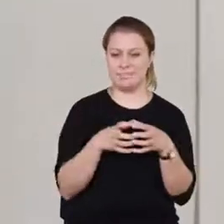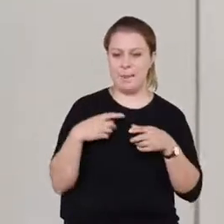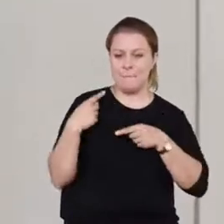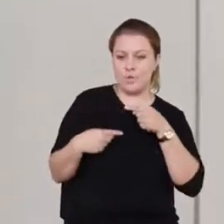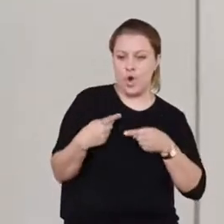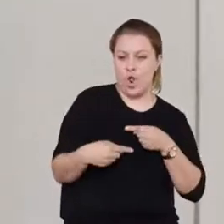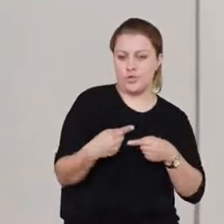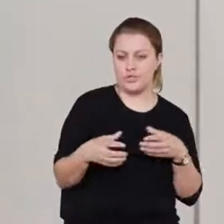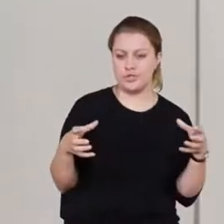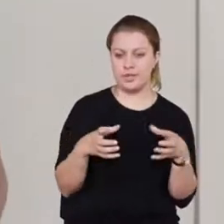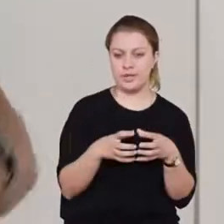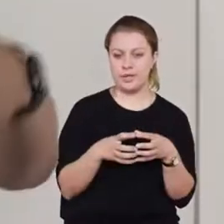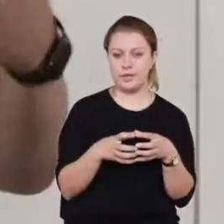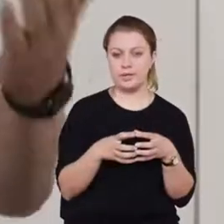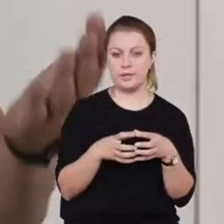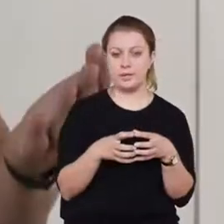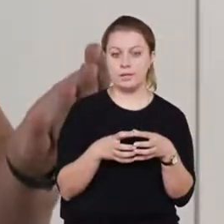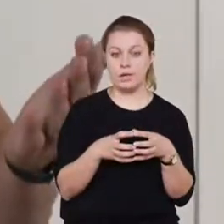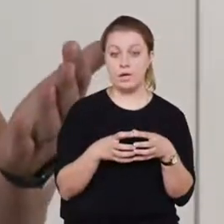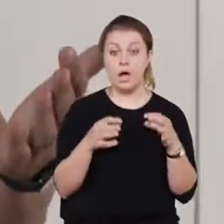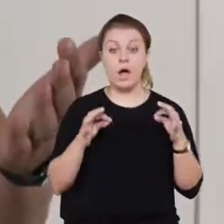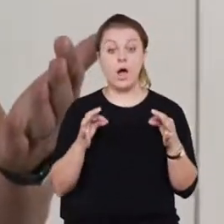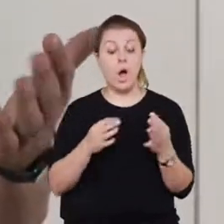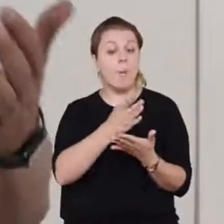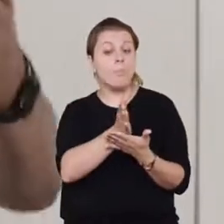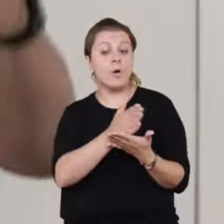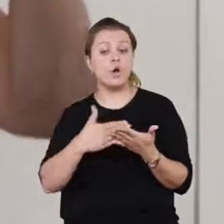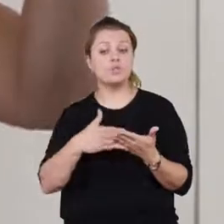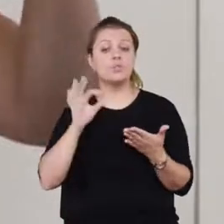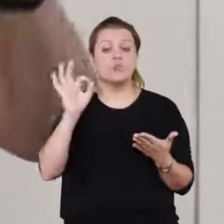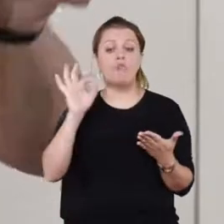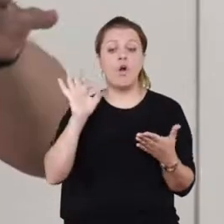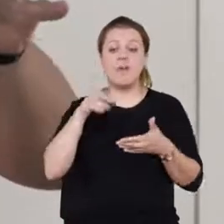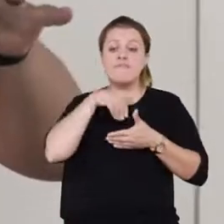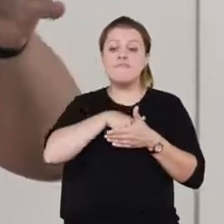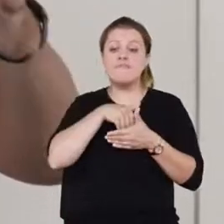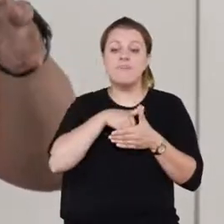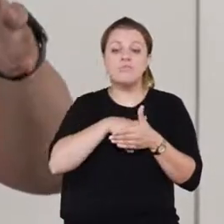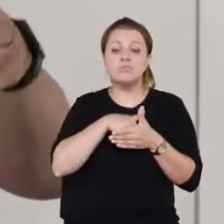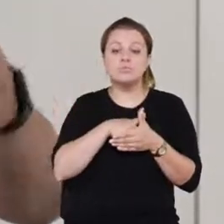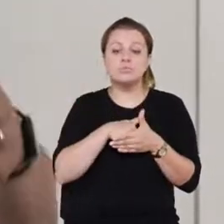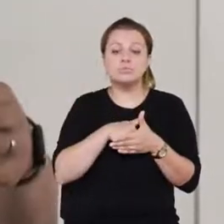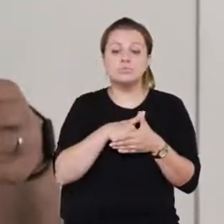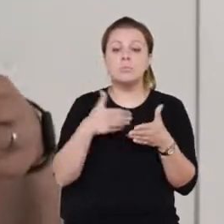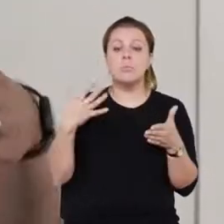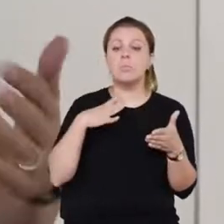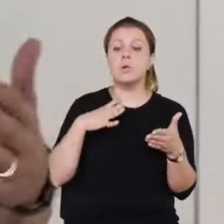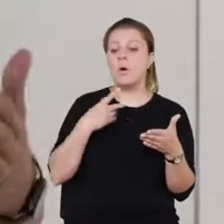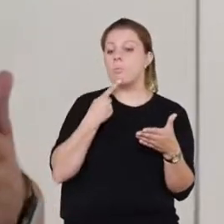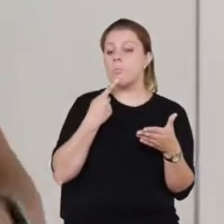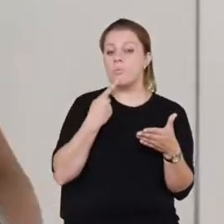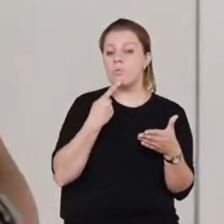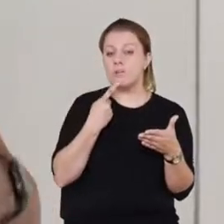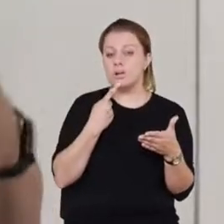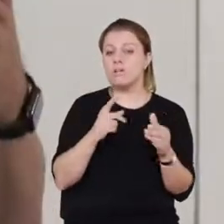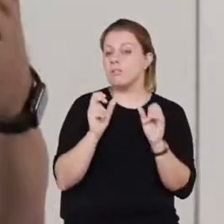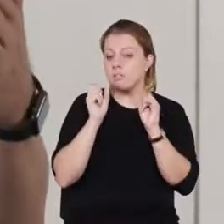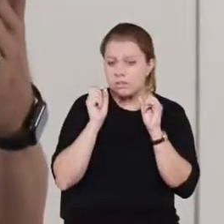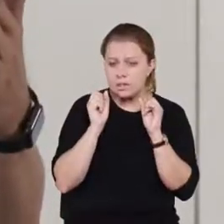I jeżeli chodzi o podział dóbr wewnątrz, tak, co mówili nacjonaliści, no to